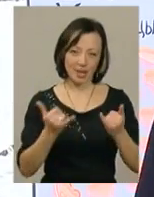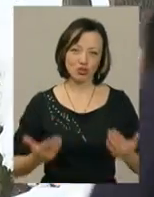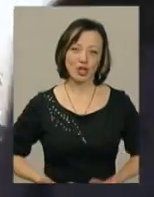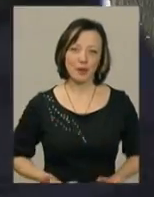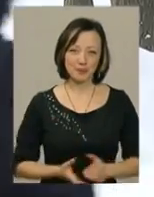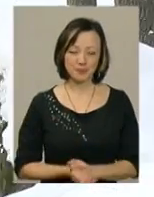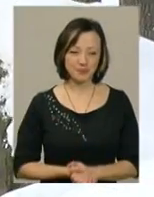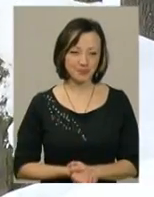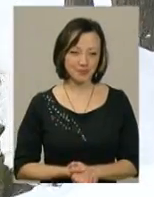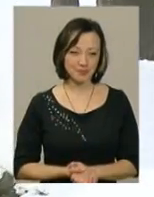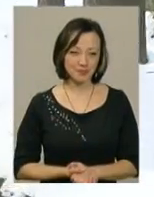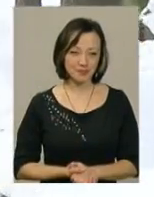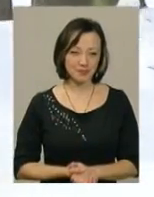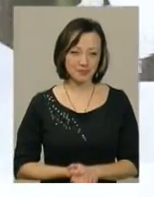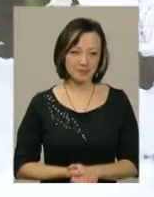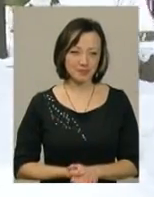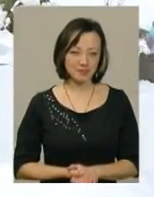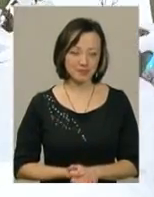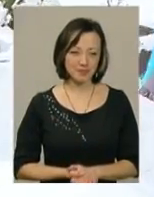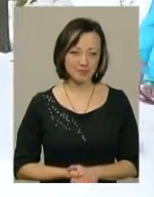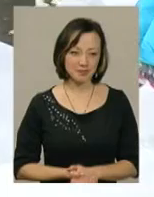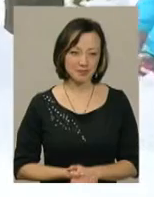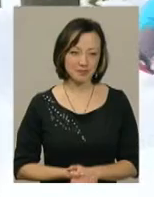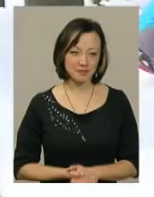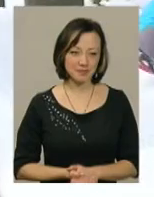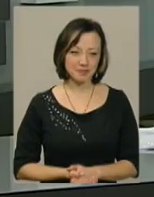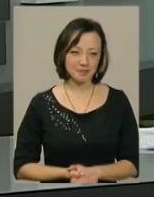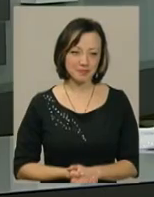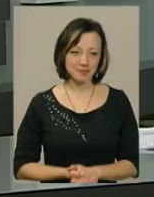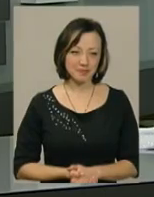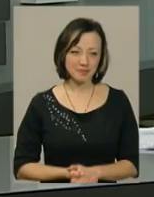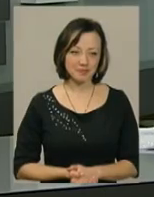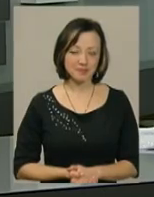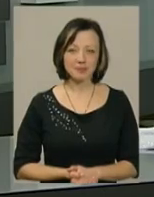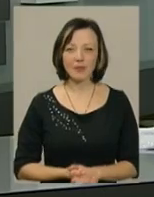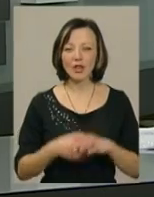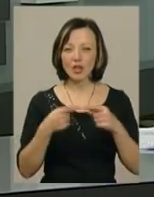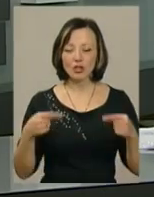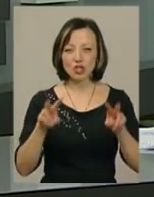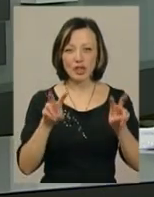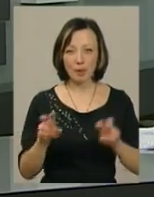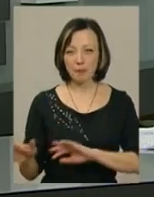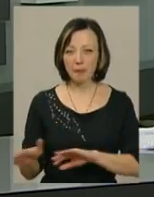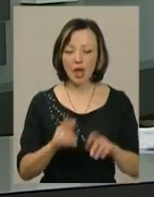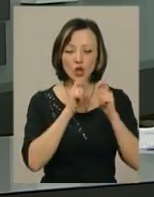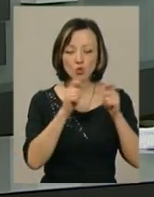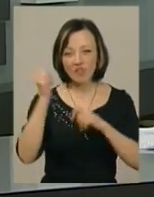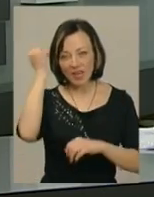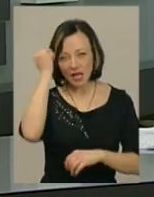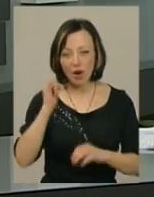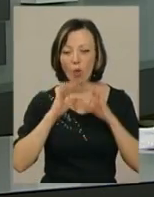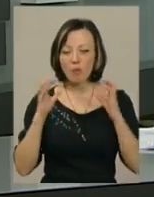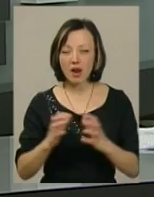життя. Ольга Нісмянова, Олександр Горішевський, новини Поділля Центр. До інших тем – сувеніри та обереги,